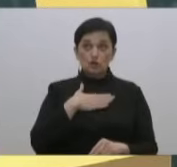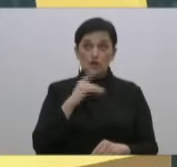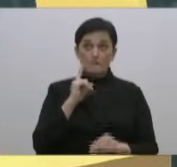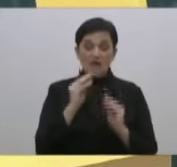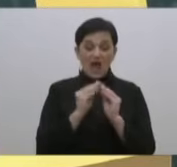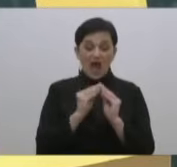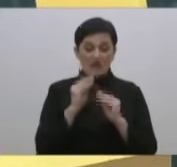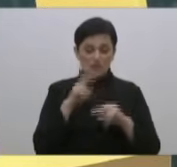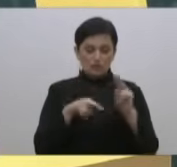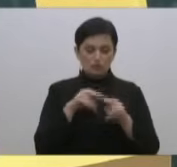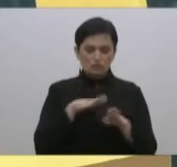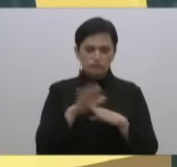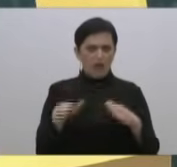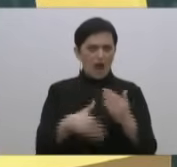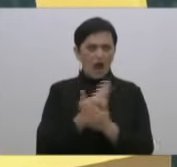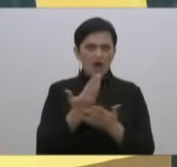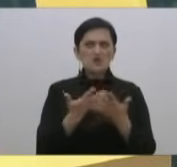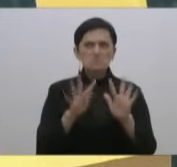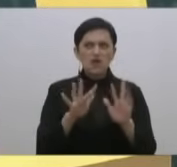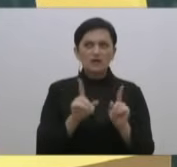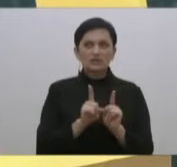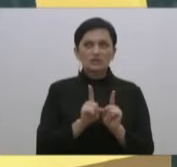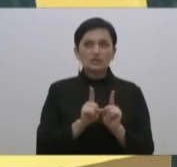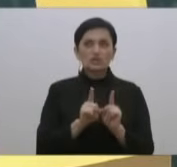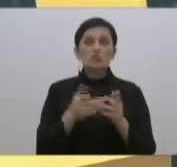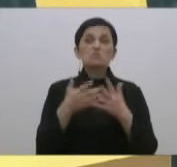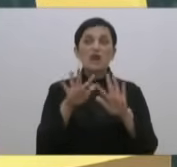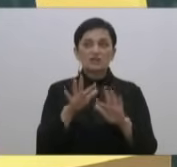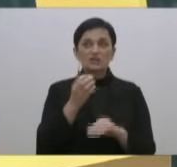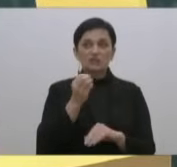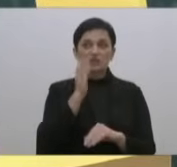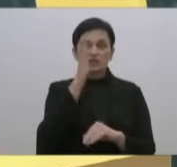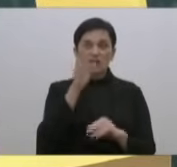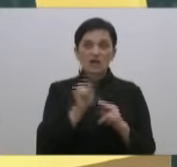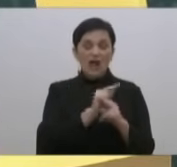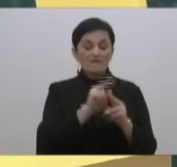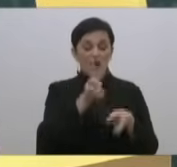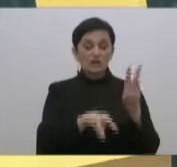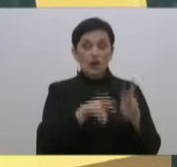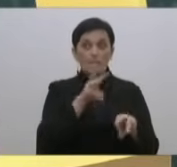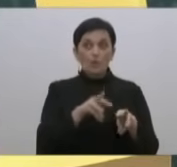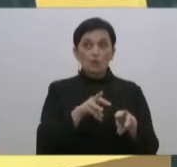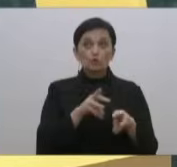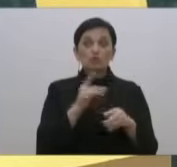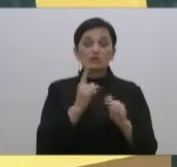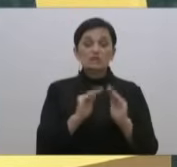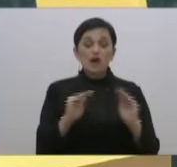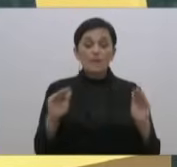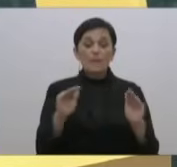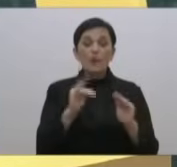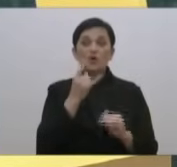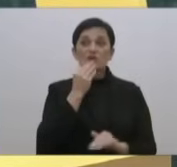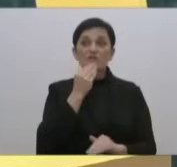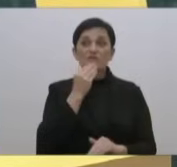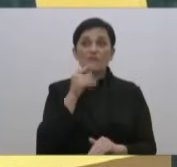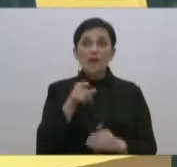10 ავაშენეთ, სრულიად ახალი, უფრო მეტის მე მგონი და იმაზე მეტი კიდე გავარემონტეთ. და საბავშვო ბაღებში ბავშვთა